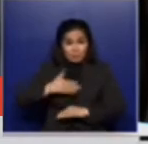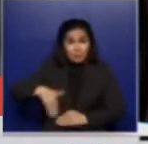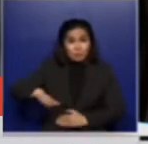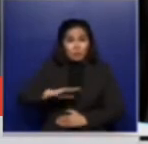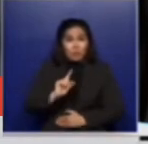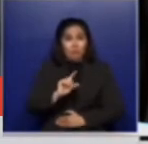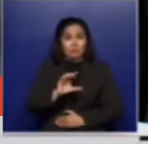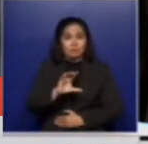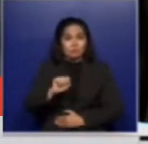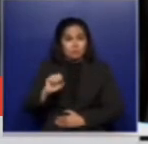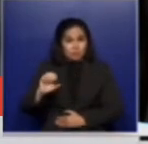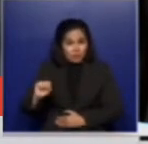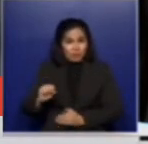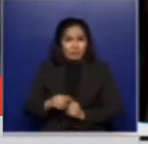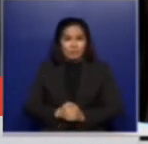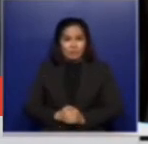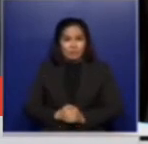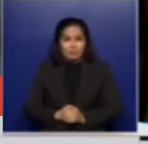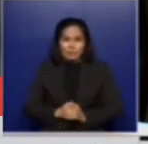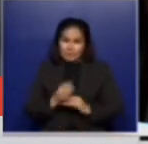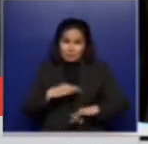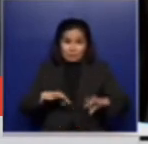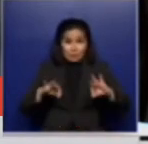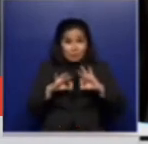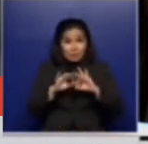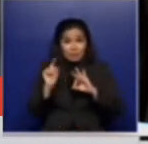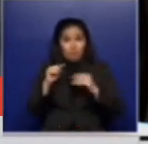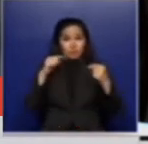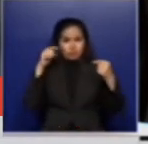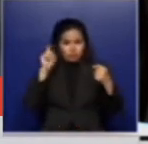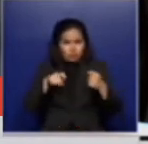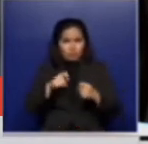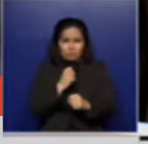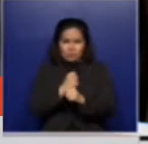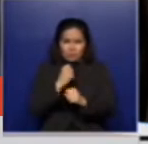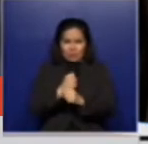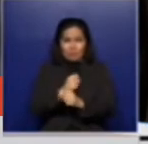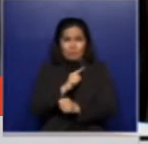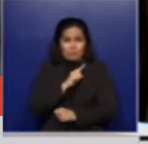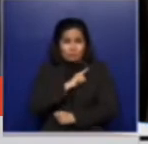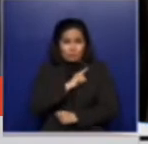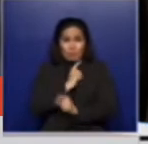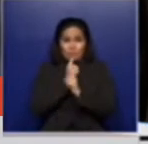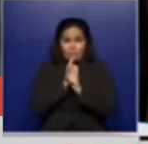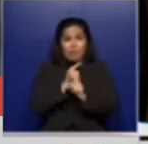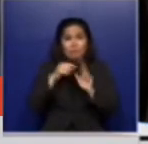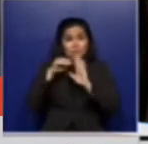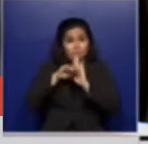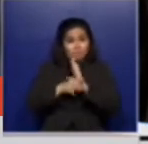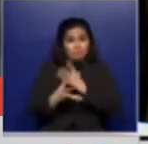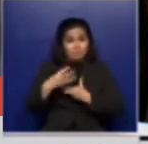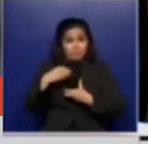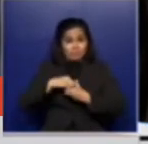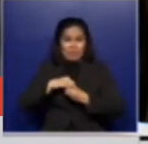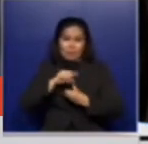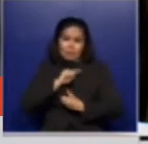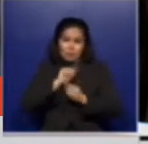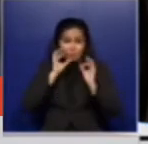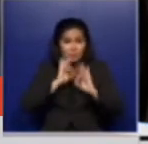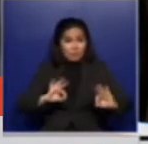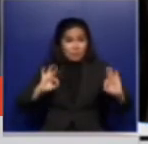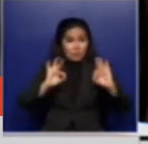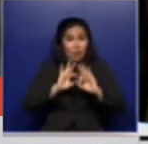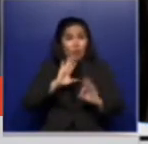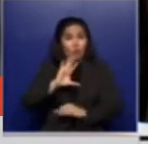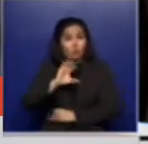รนี่มันหนีกันไม่ได้กับการที่จะต้องมาทำหน้าที่โดยเฉพาะหน้าที่ที่สำคัญในสภ